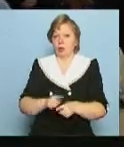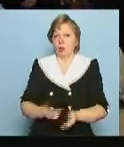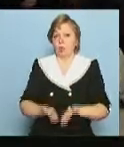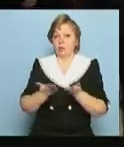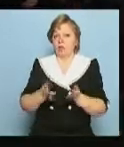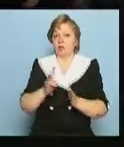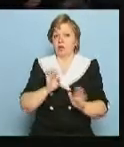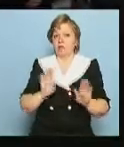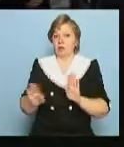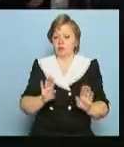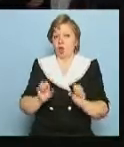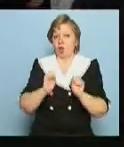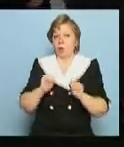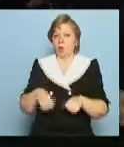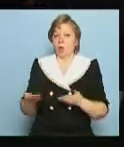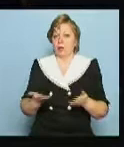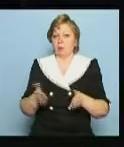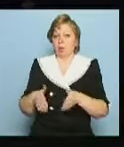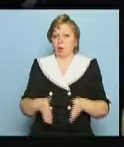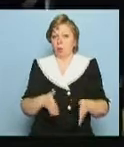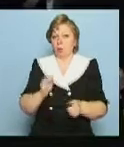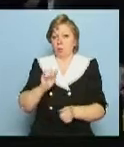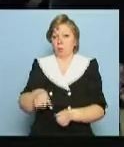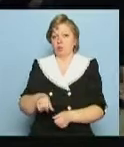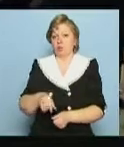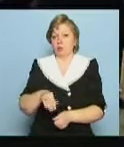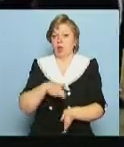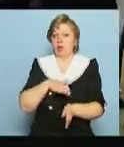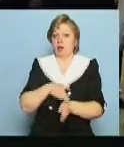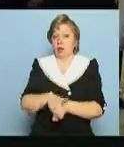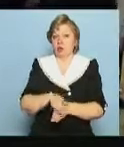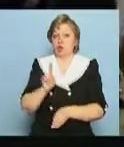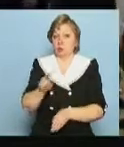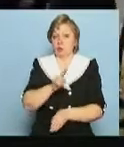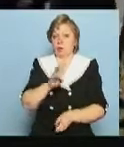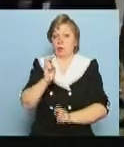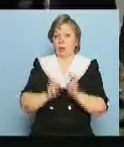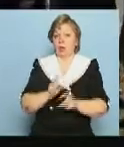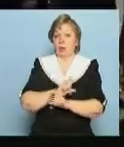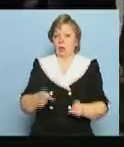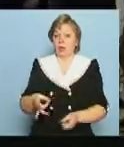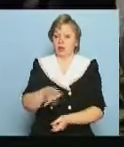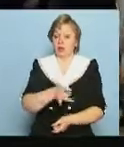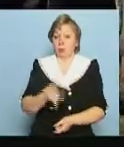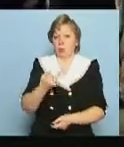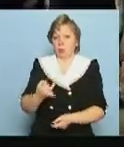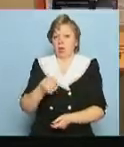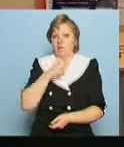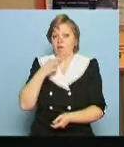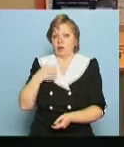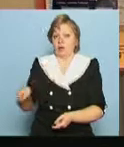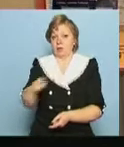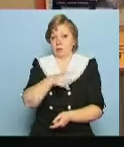могут каким-либо образом быть реализованы как на предприятиях Удмуртской республики, так и России в